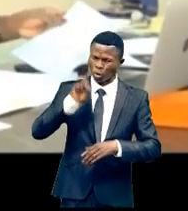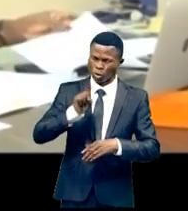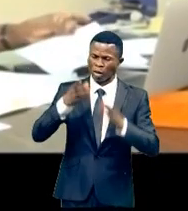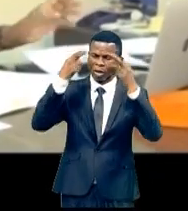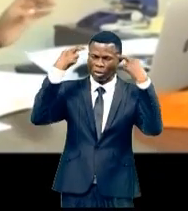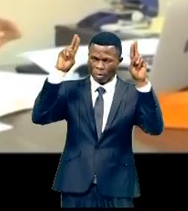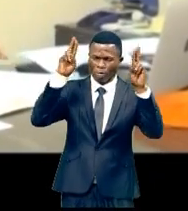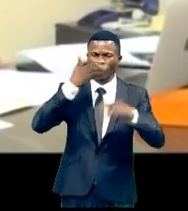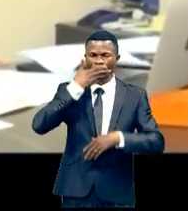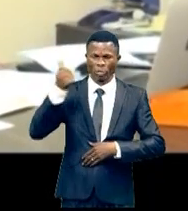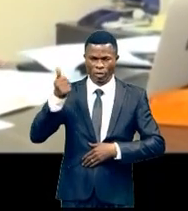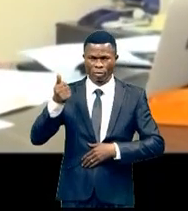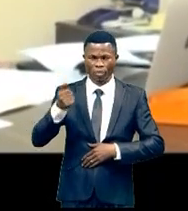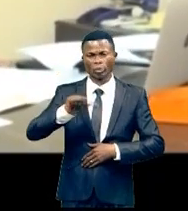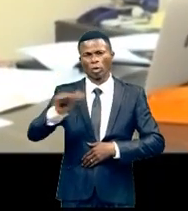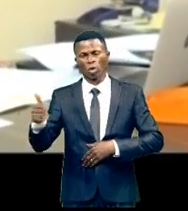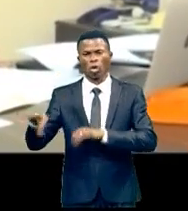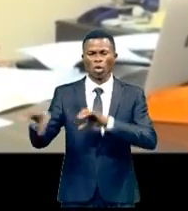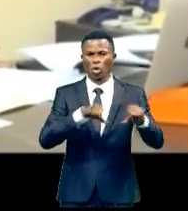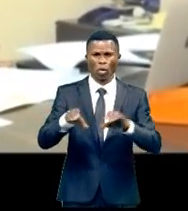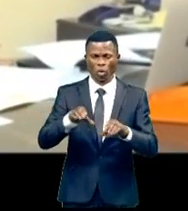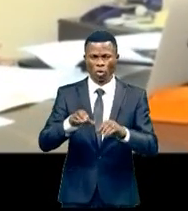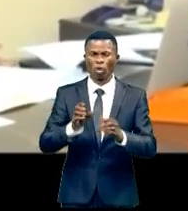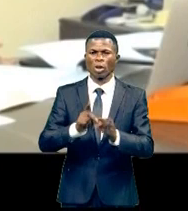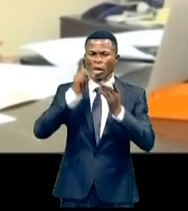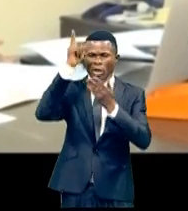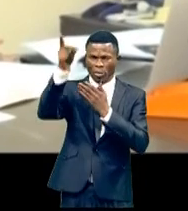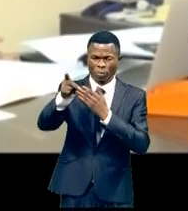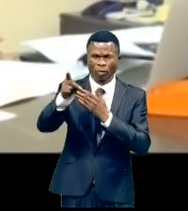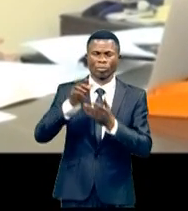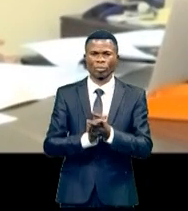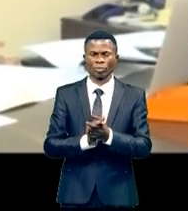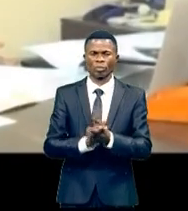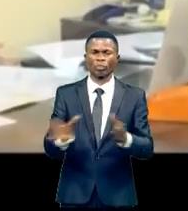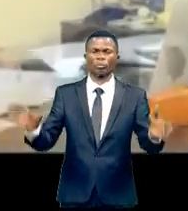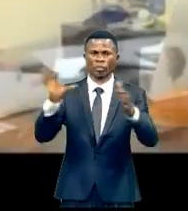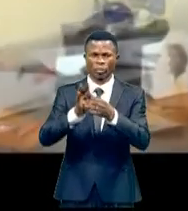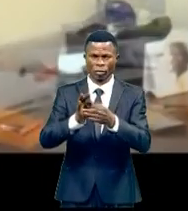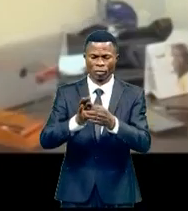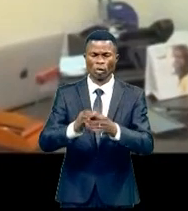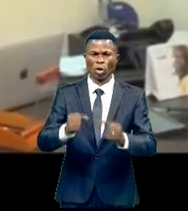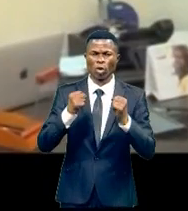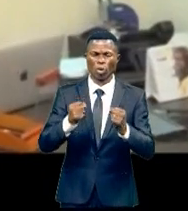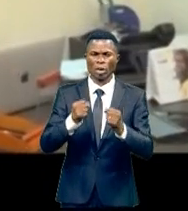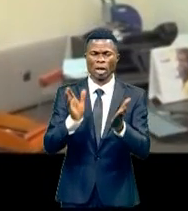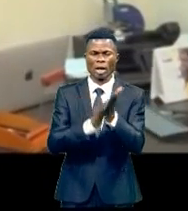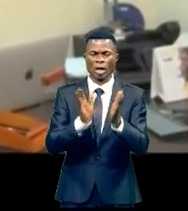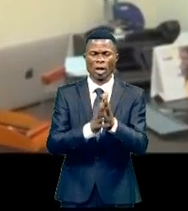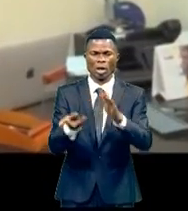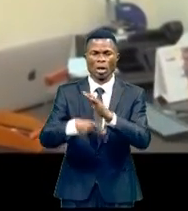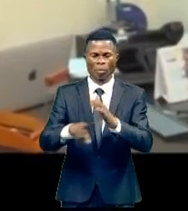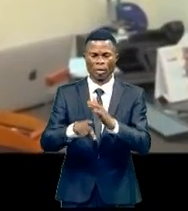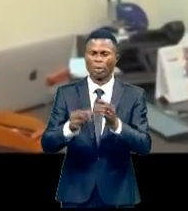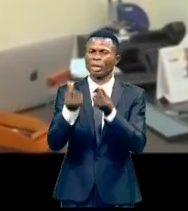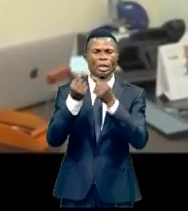l'excellence. À cet effet, certaines actions sont projetées, à savoir la consolidation et la pérennisation de la gratuité d'enseignement